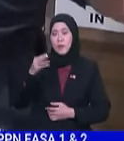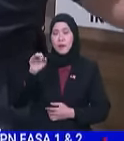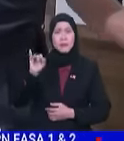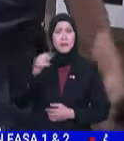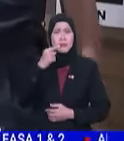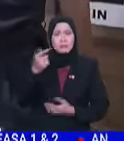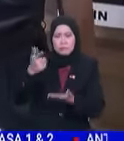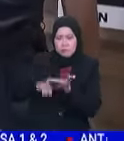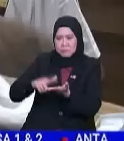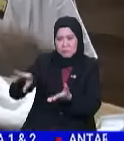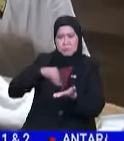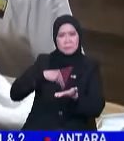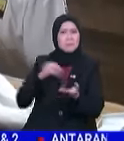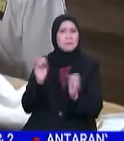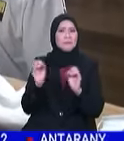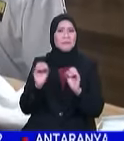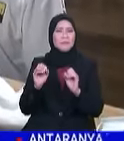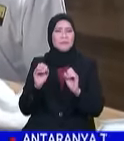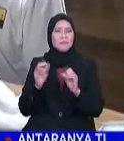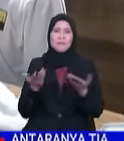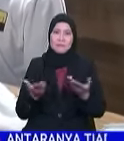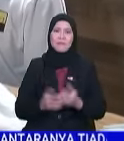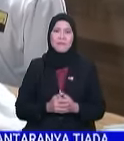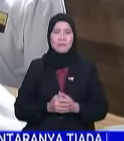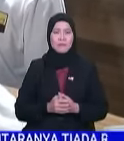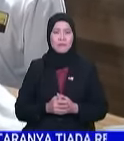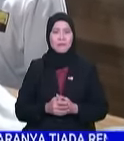laporan berhubung kes tersebut diterima di negeri ini.